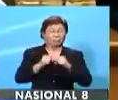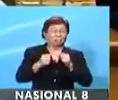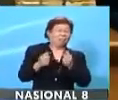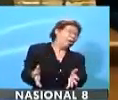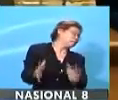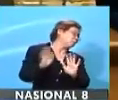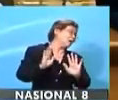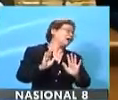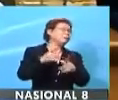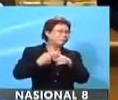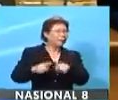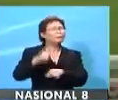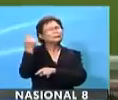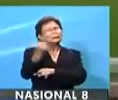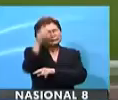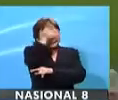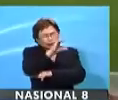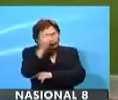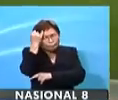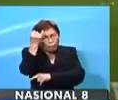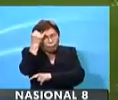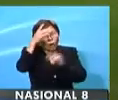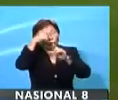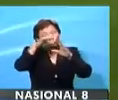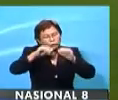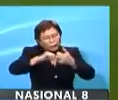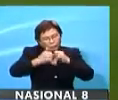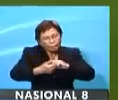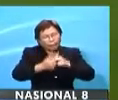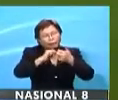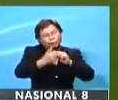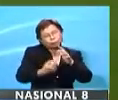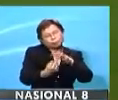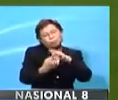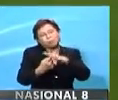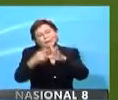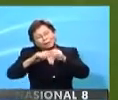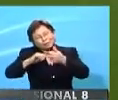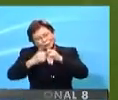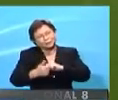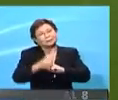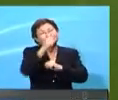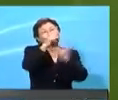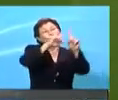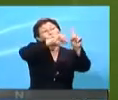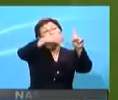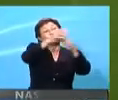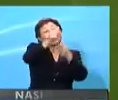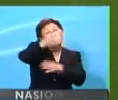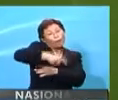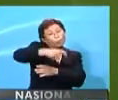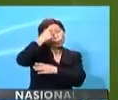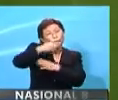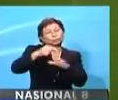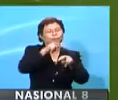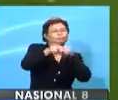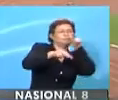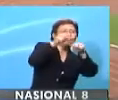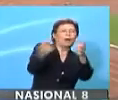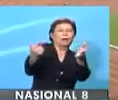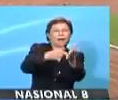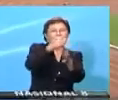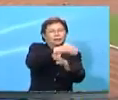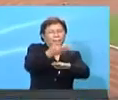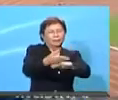tangan, sebaliknya sentiasa mencari jalan bagi menyelesaikan permasalahan yang timbul. RM1 juta diperlukan bagi menyelenggara semula